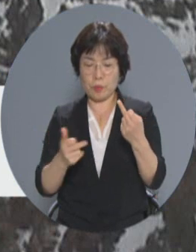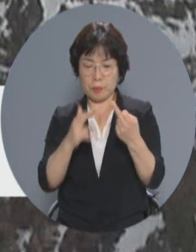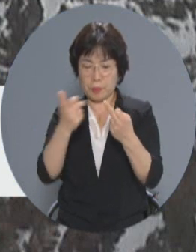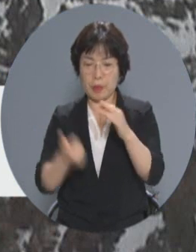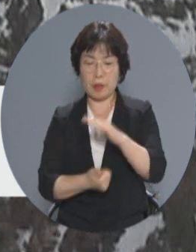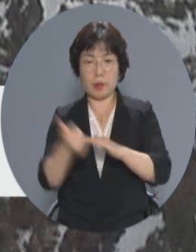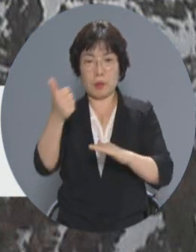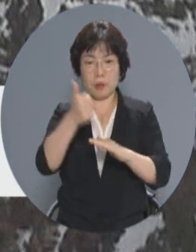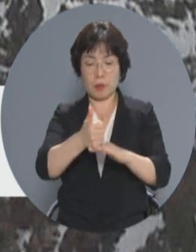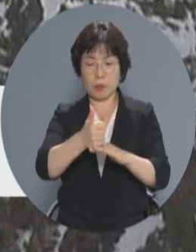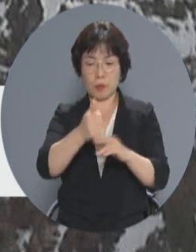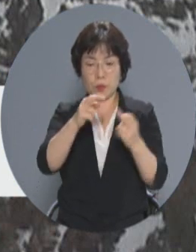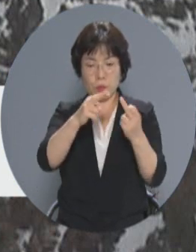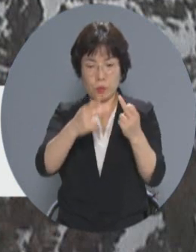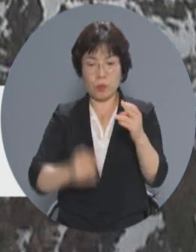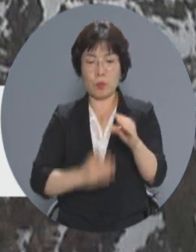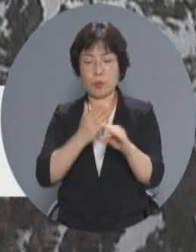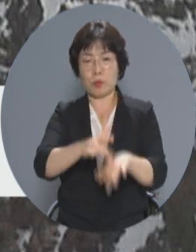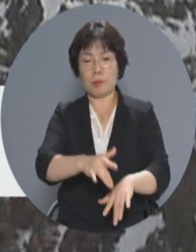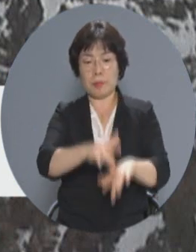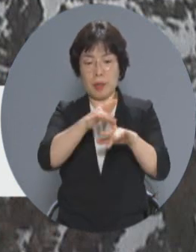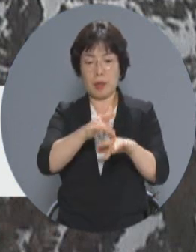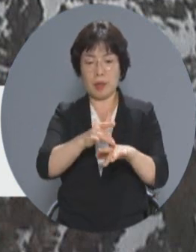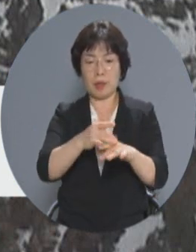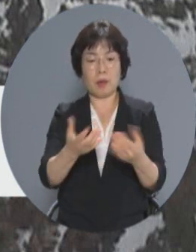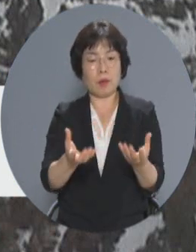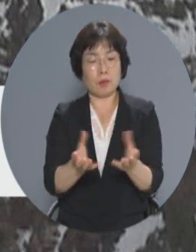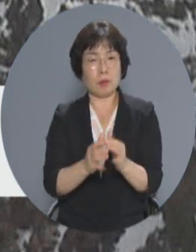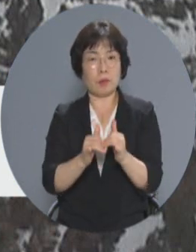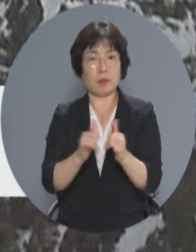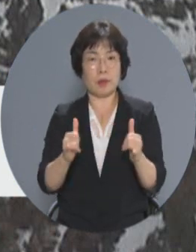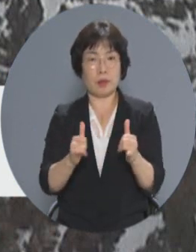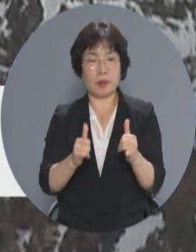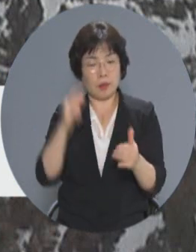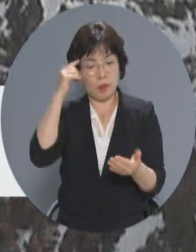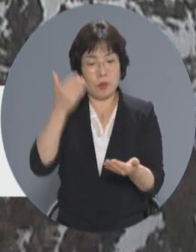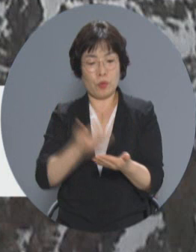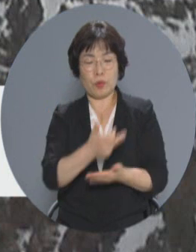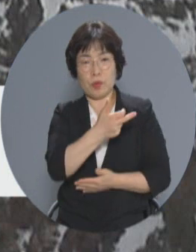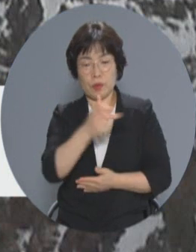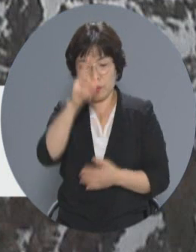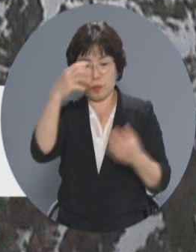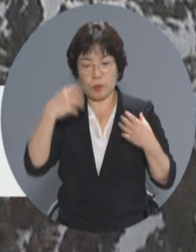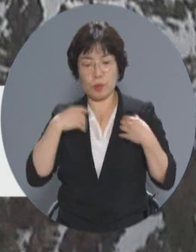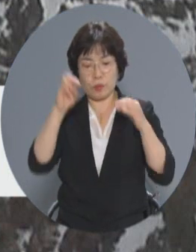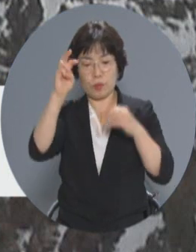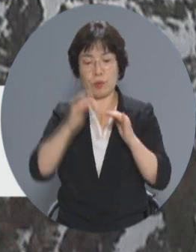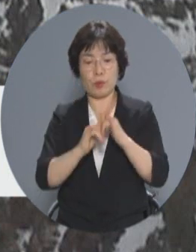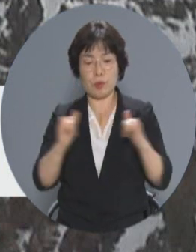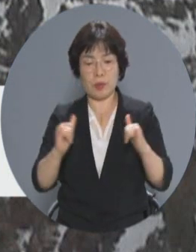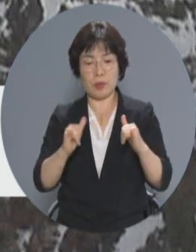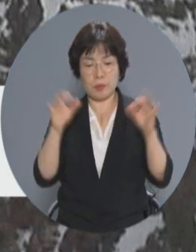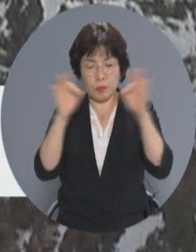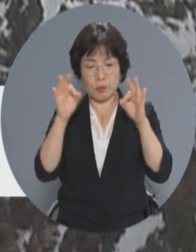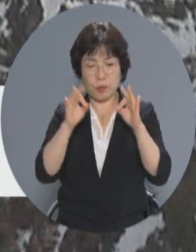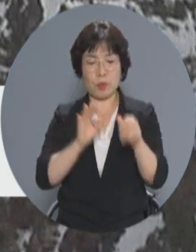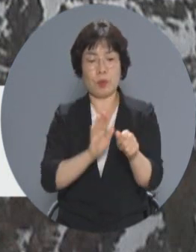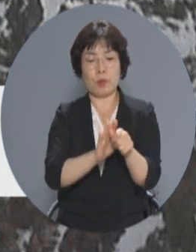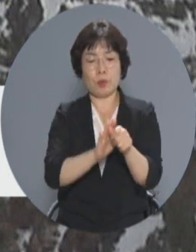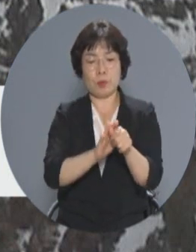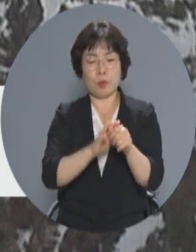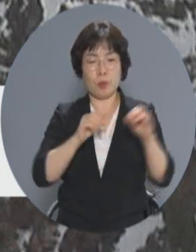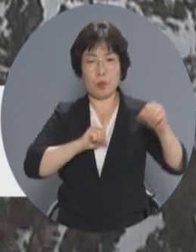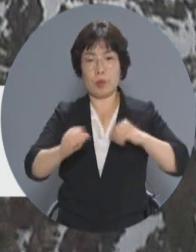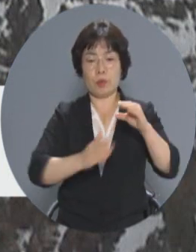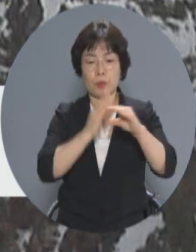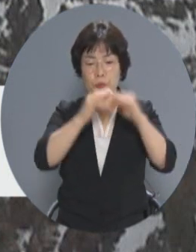실종됐습니다. 동료 산악인들과 지역민들은 큰 충격에 빠졌고 정부와 광주시는 수색과 구조 지원에 나서고 있습니다. 우종훈